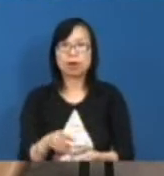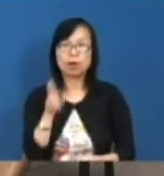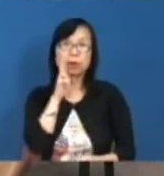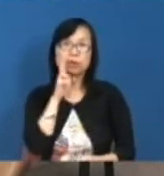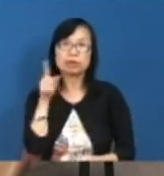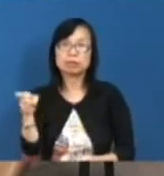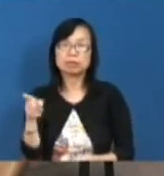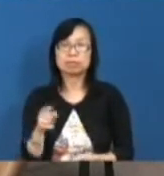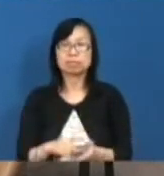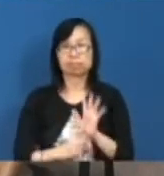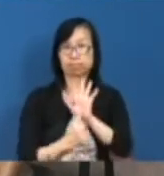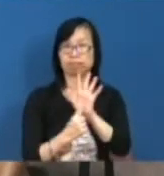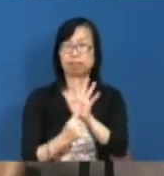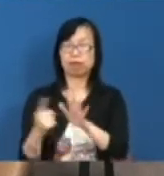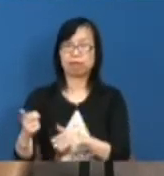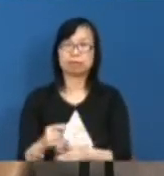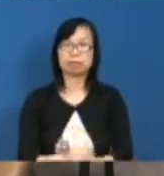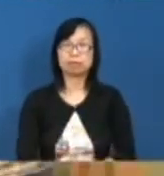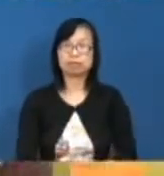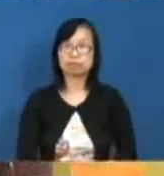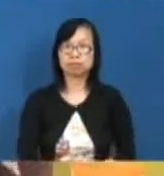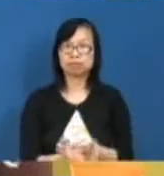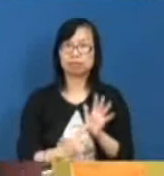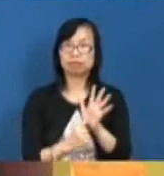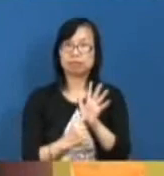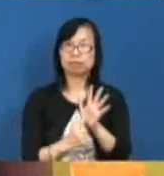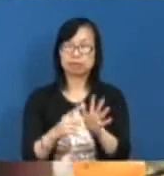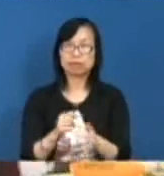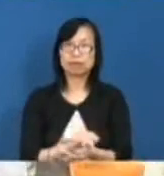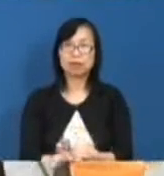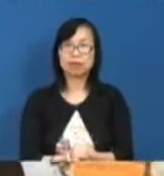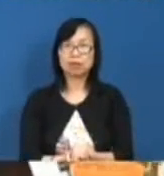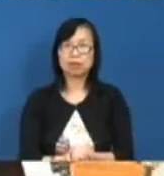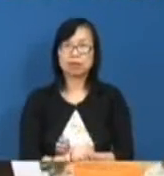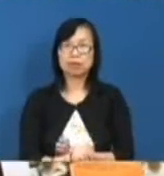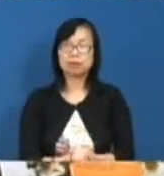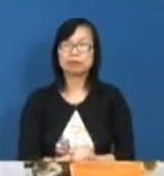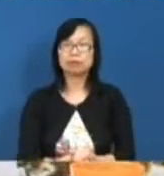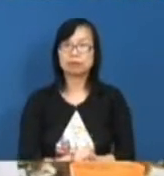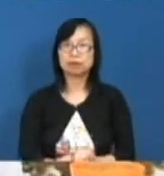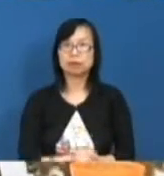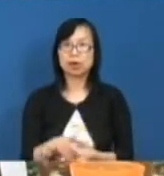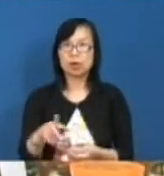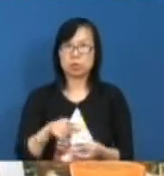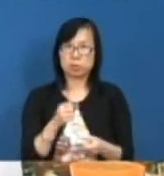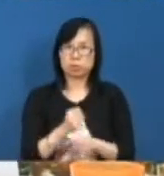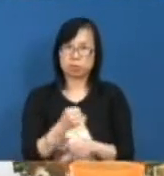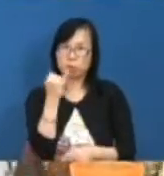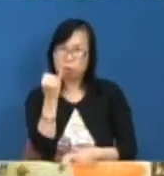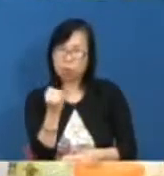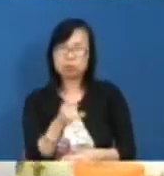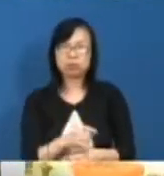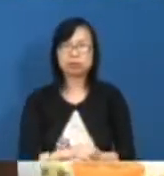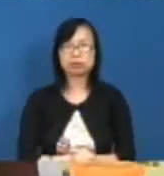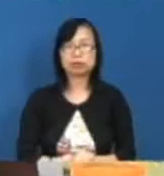樣向我哋顯示嘅啫。係咪啊？呢個 K 寶亦都唔會出噶，係咪？佢錯咗一次，咁